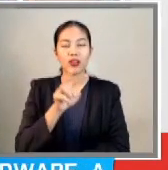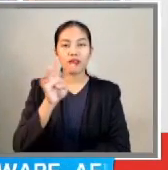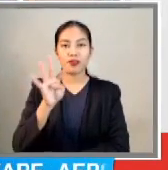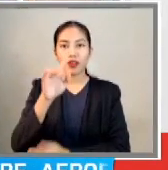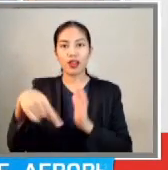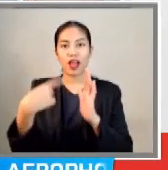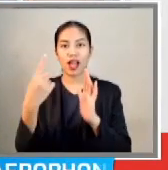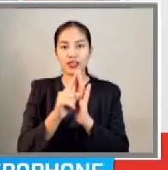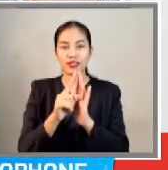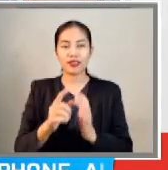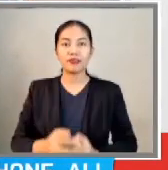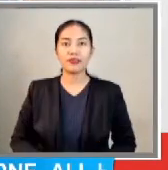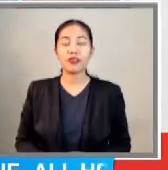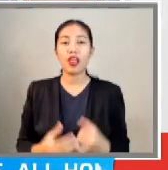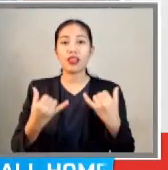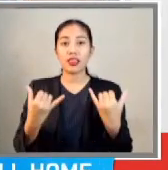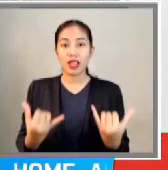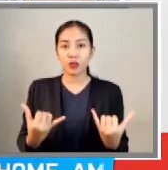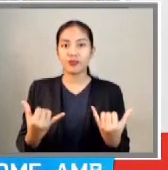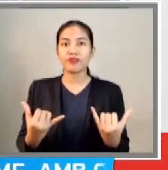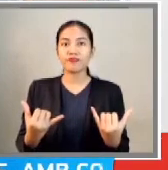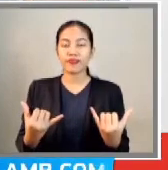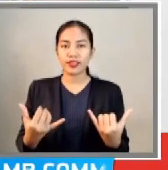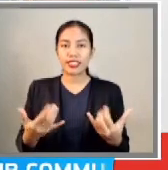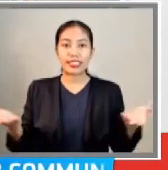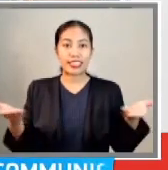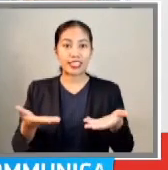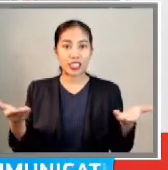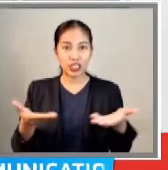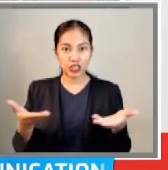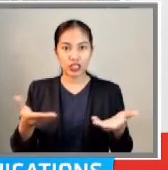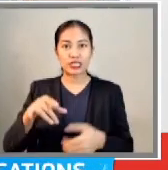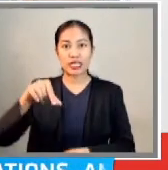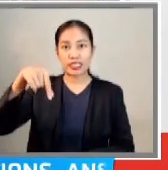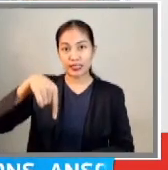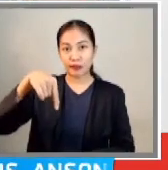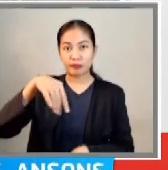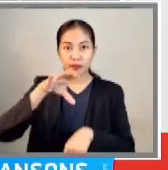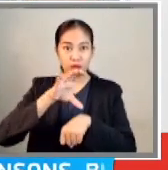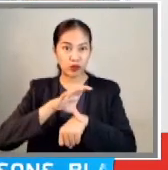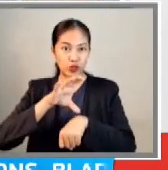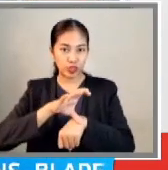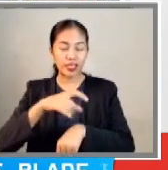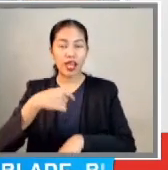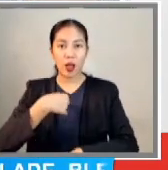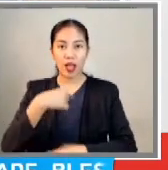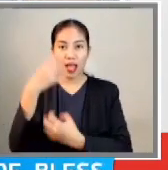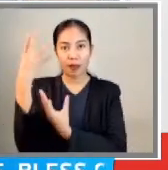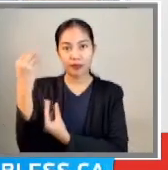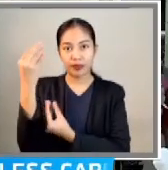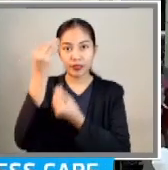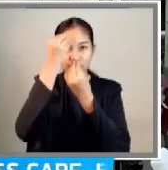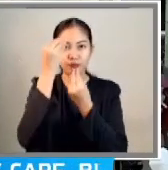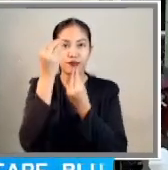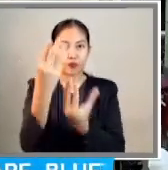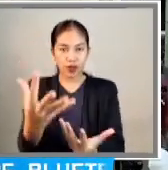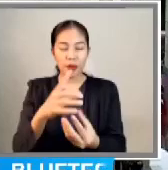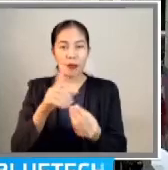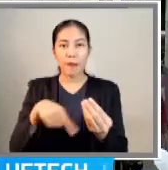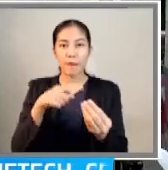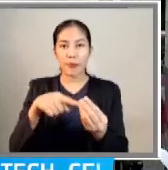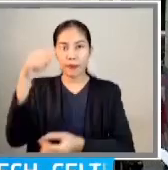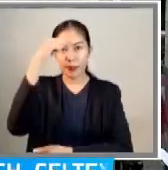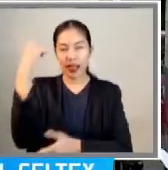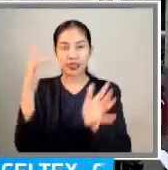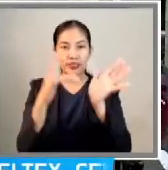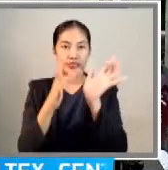At live naman po rito sa Capitol Church, ihahatid ko sa inyo ang mga paganda sa pagdiriwang ng Nazareno ngayong taon. At